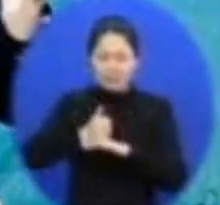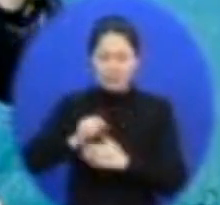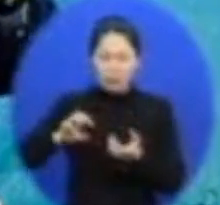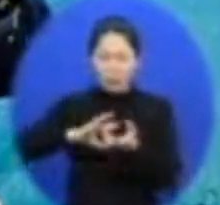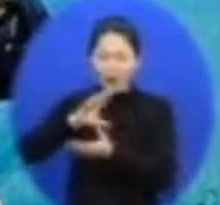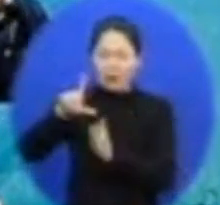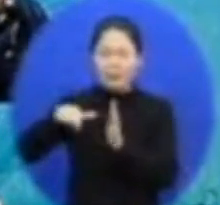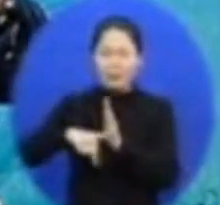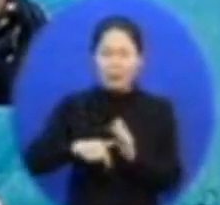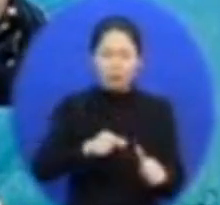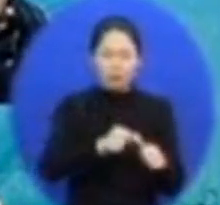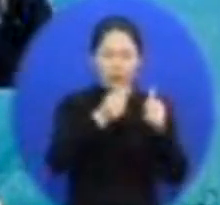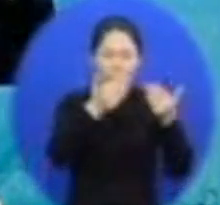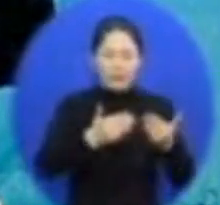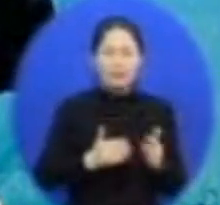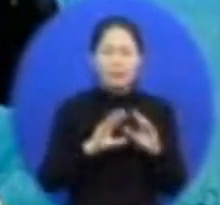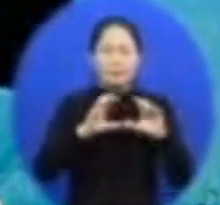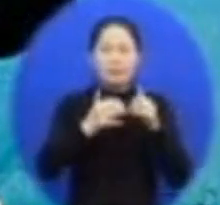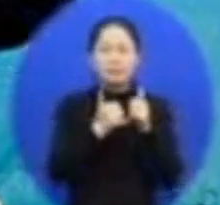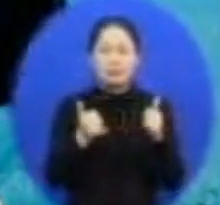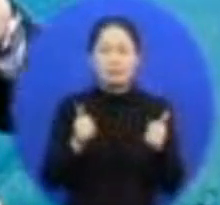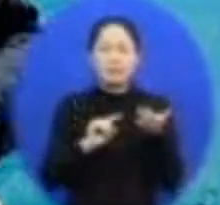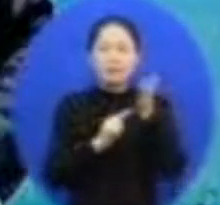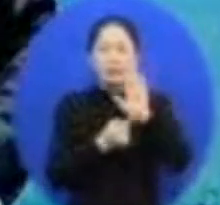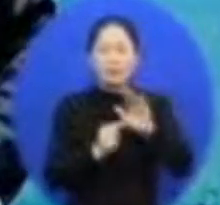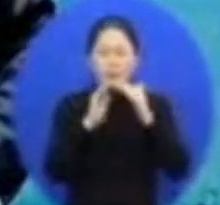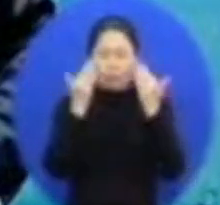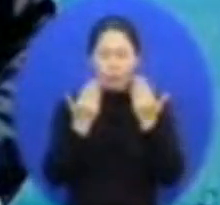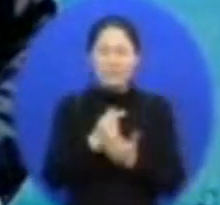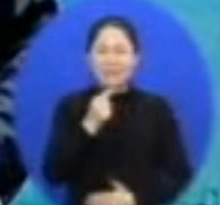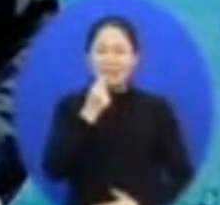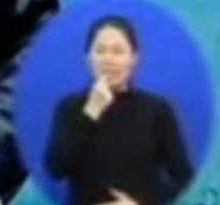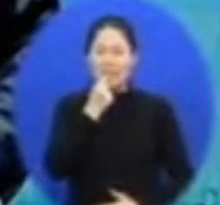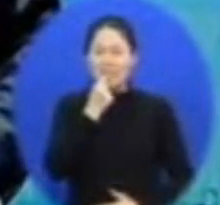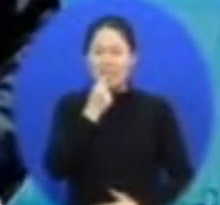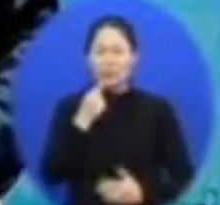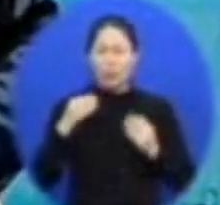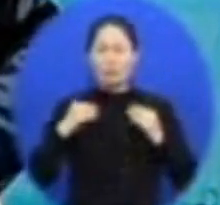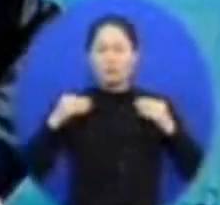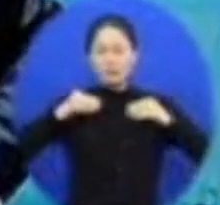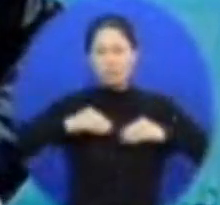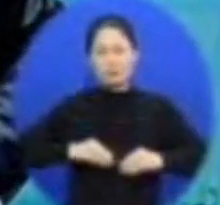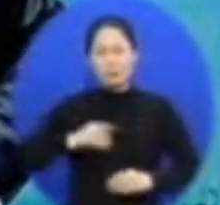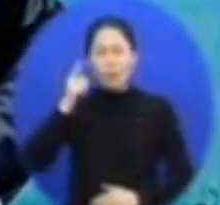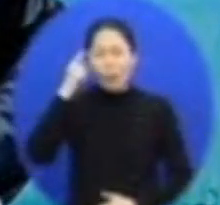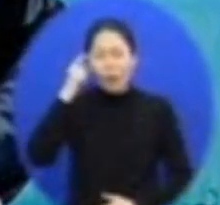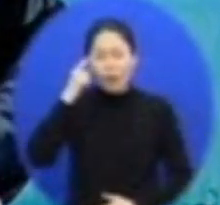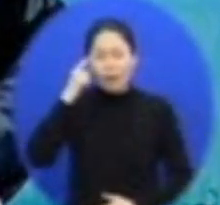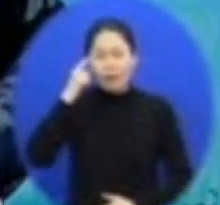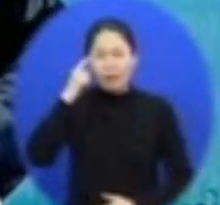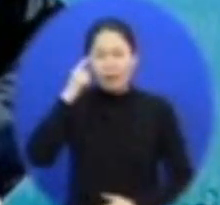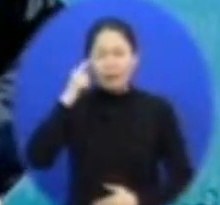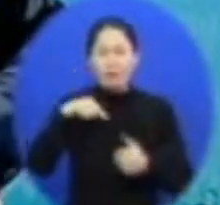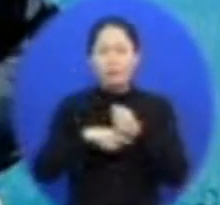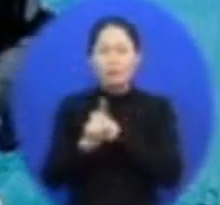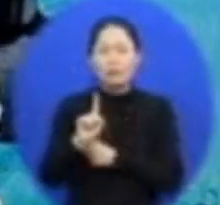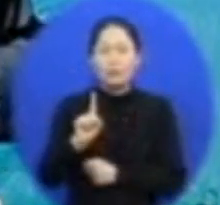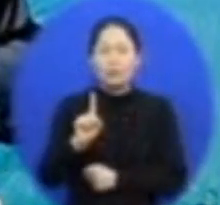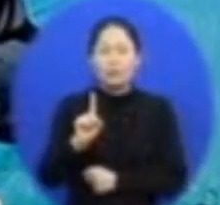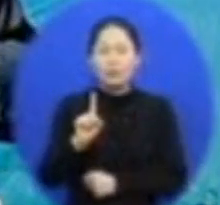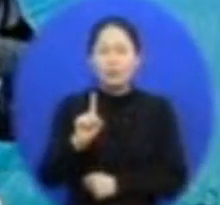구원받은 백성들이 나오는데 저음도 흰 옷을 입었어요 왜 히로시 되었나 아